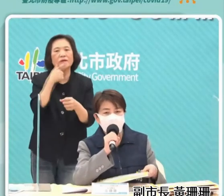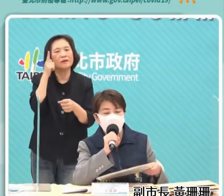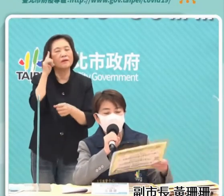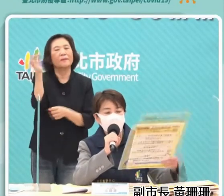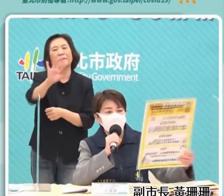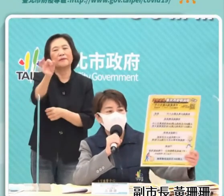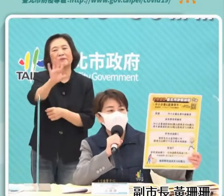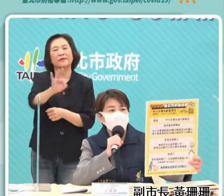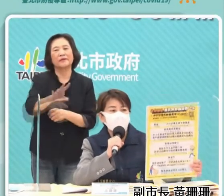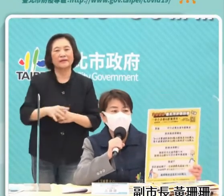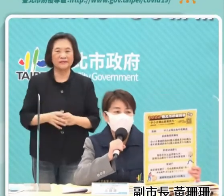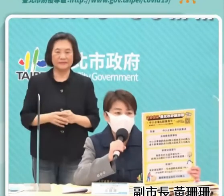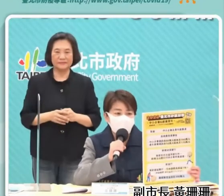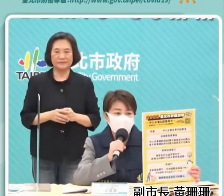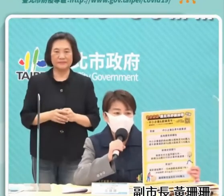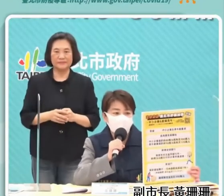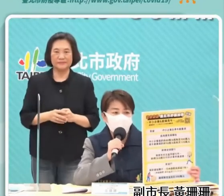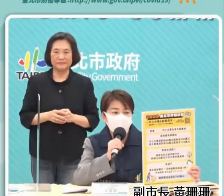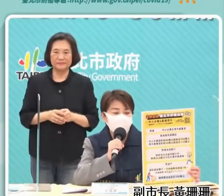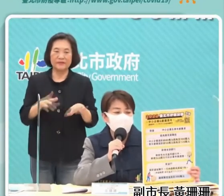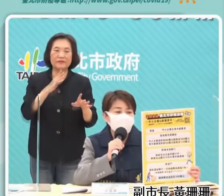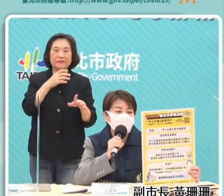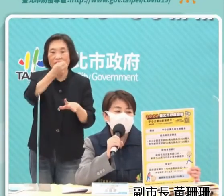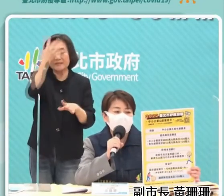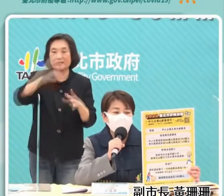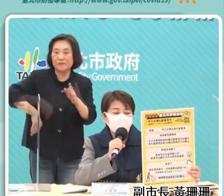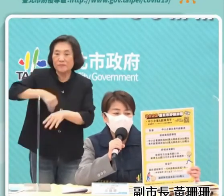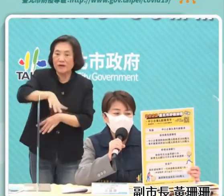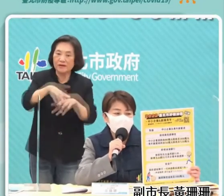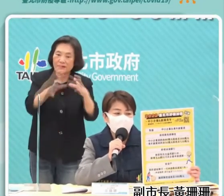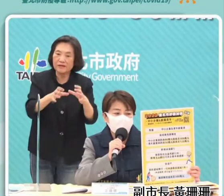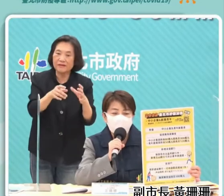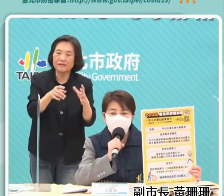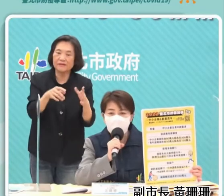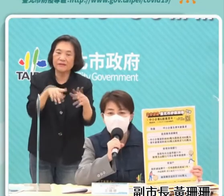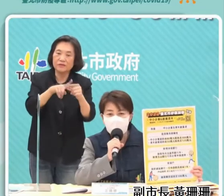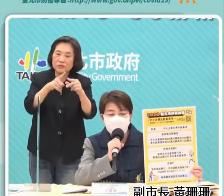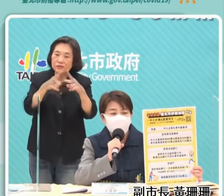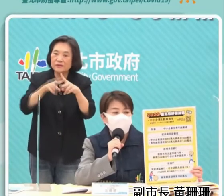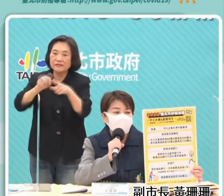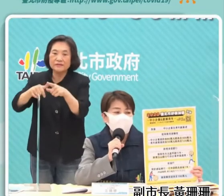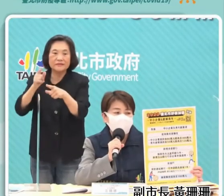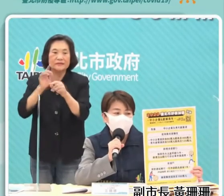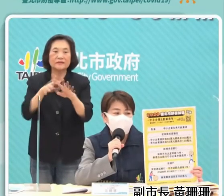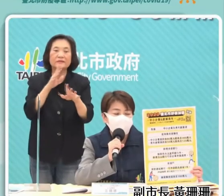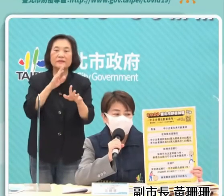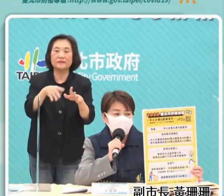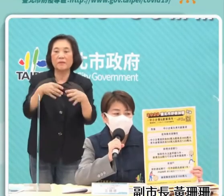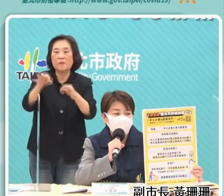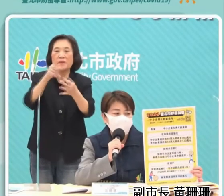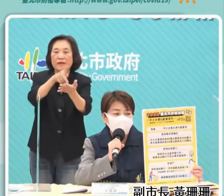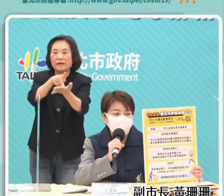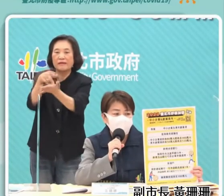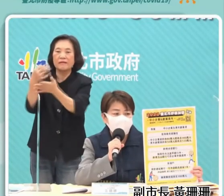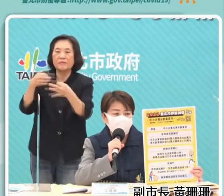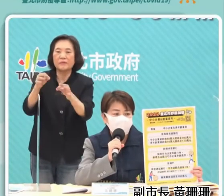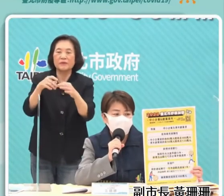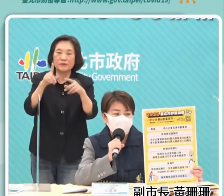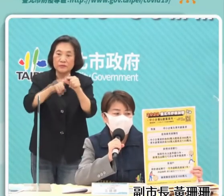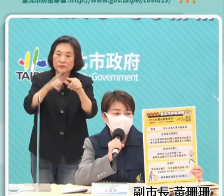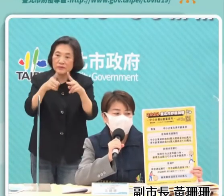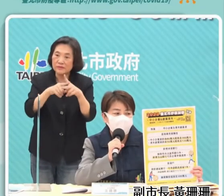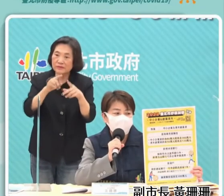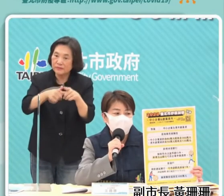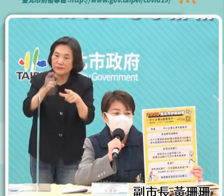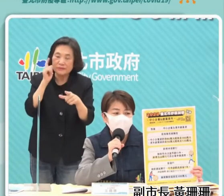下一个是中小企业的跟青年创业者，那目前我们有个简易贷，那以前的简易贷中小企业是80